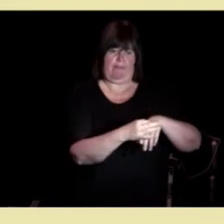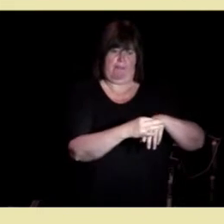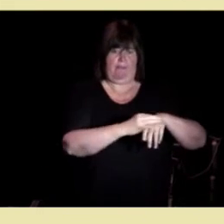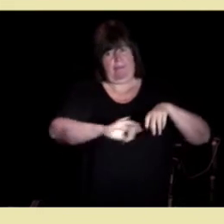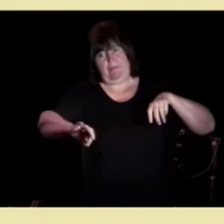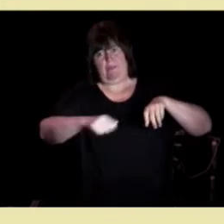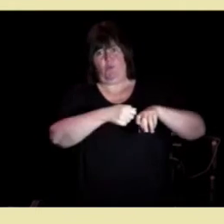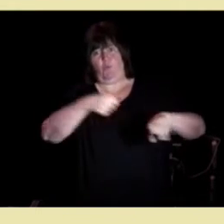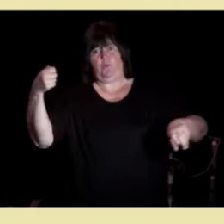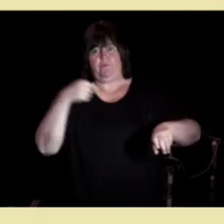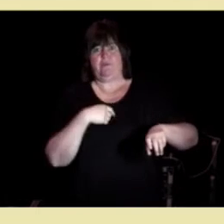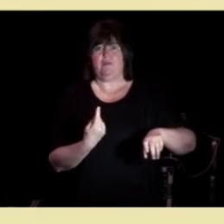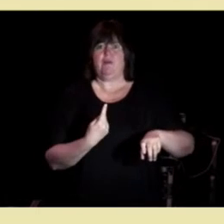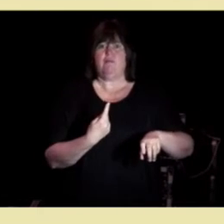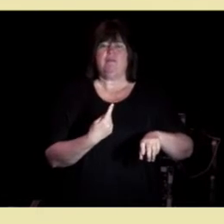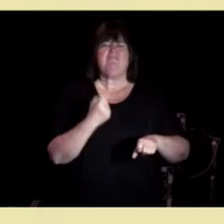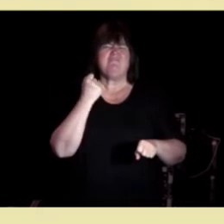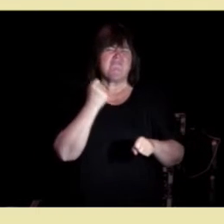at noe ble gjort.